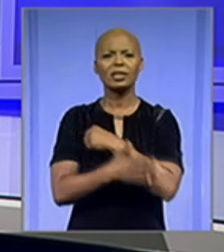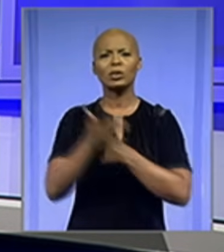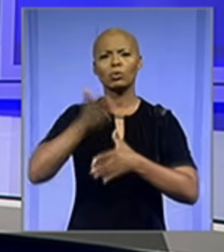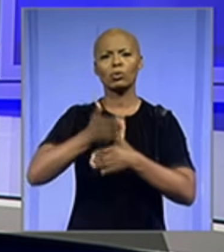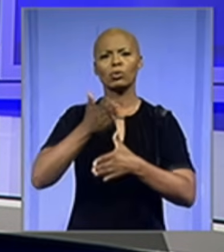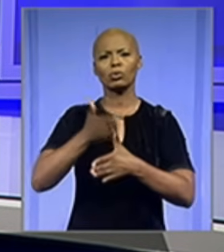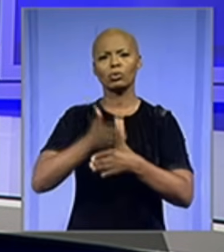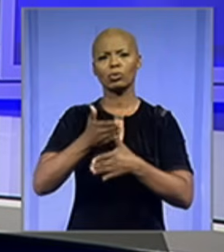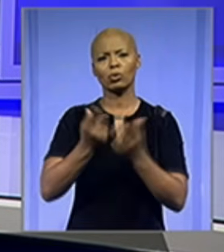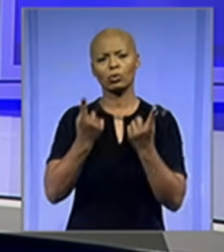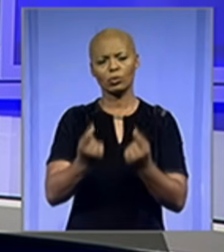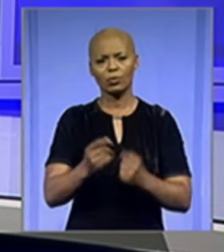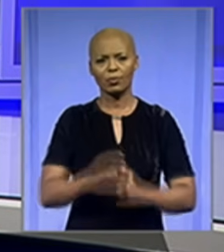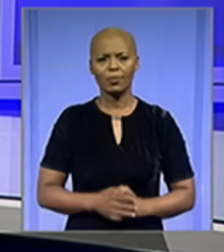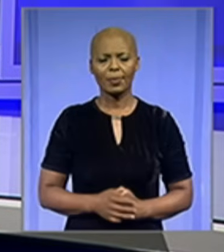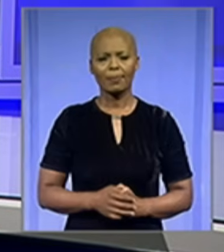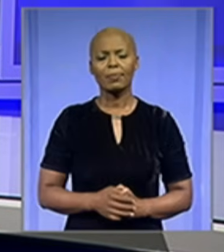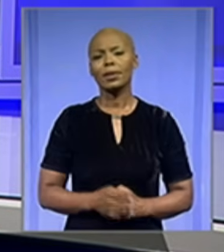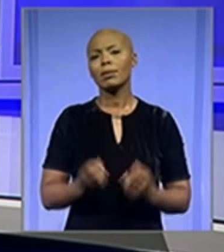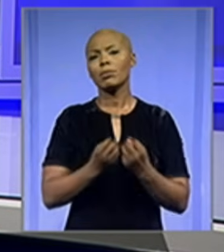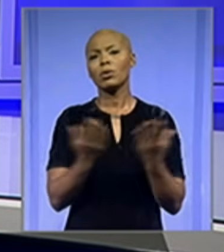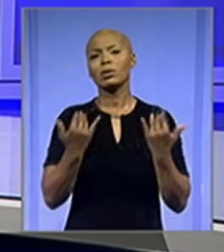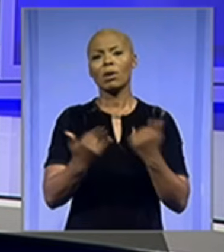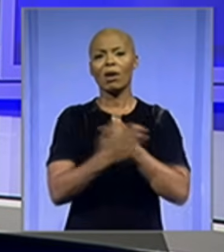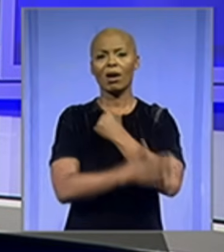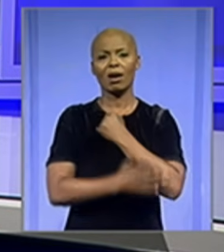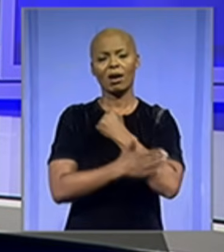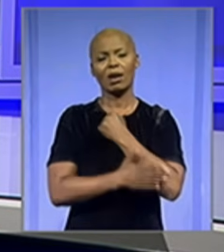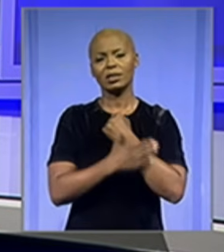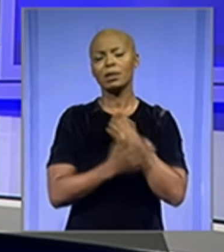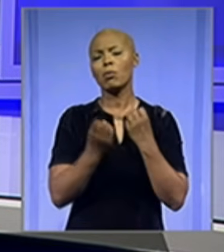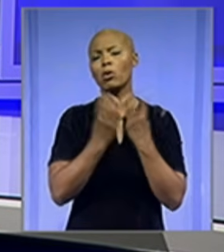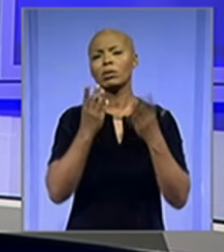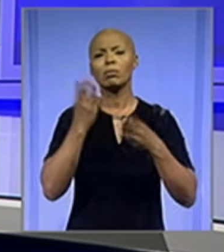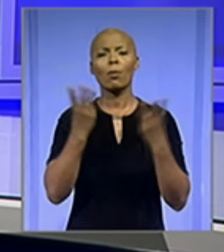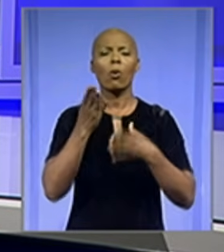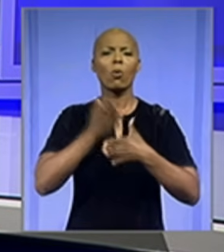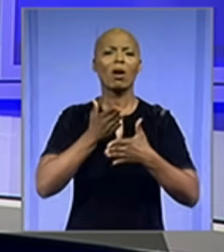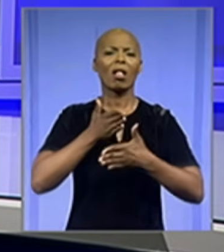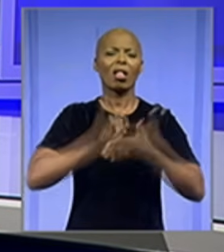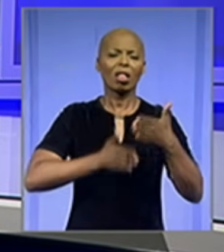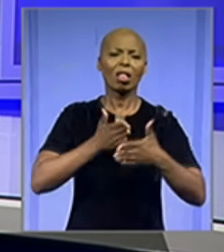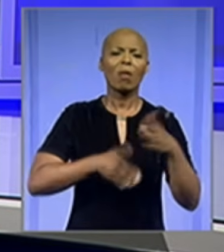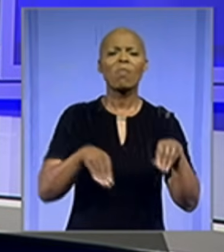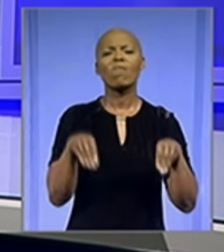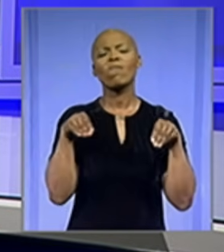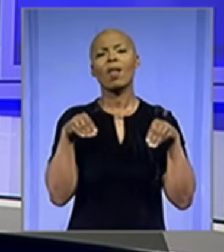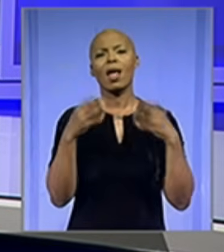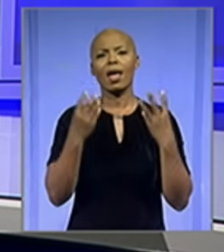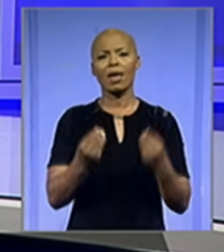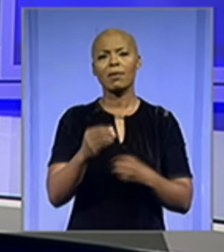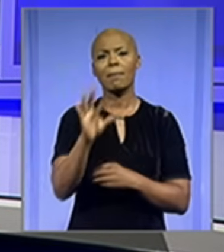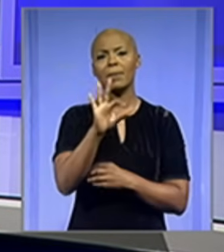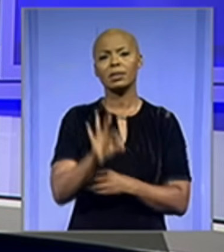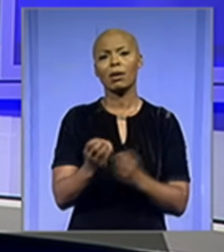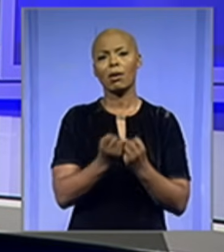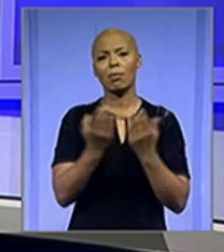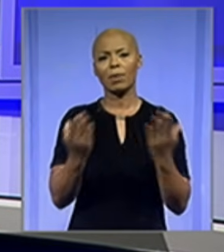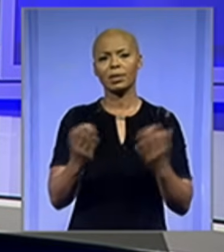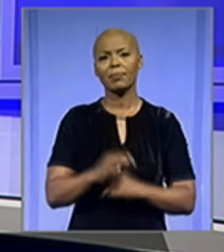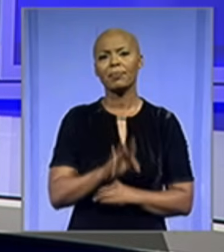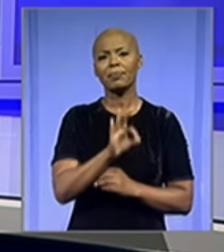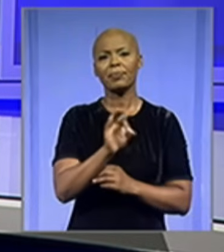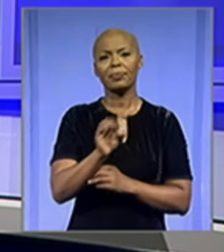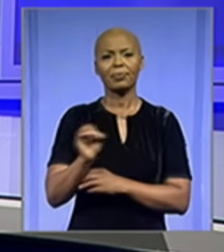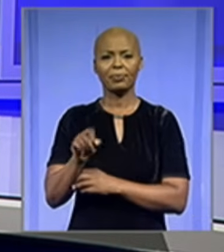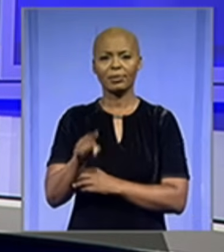go ka thapiwa. Naga e na le selo se se kwa godimo sa botlhokatiro se se balelwang go diperesente di le 60